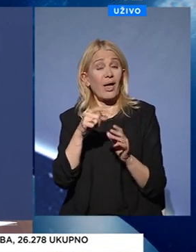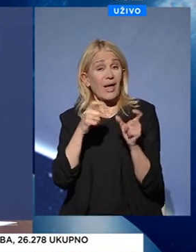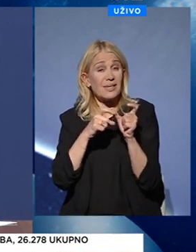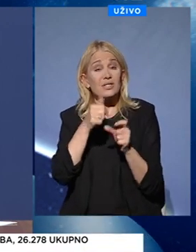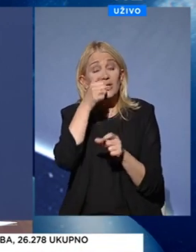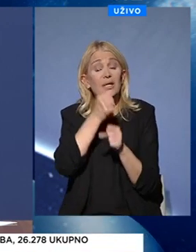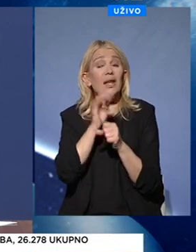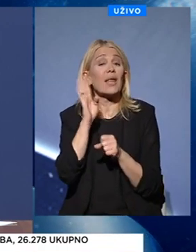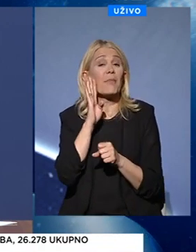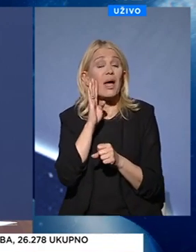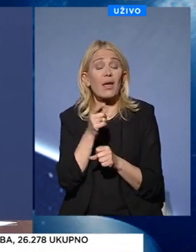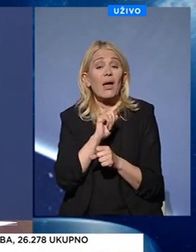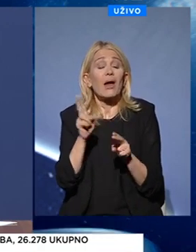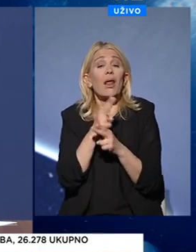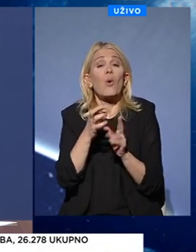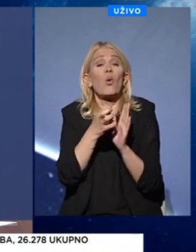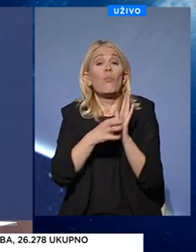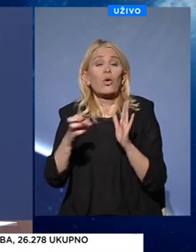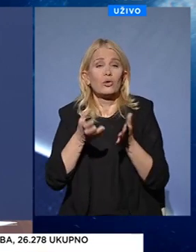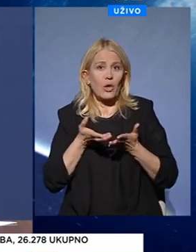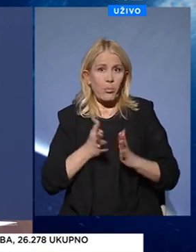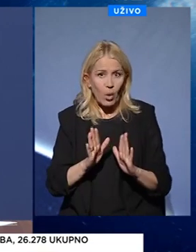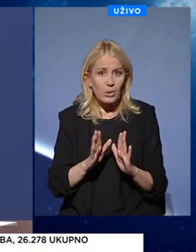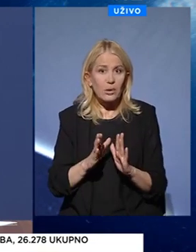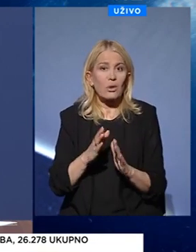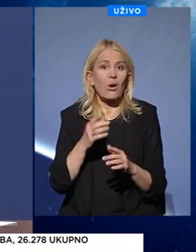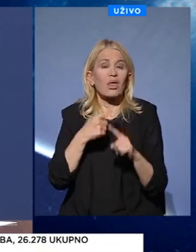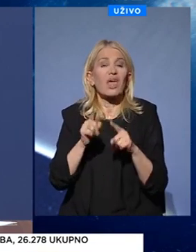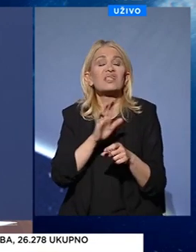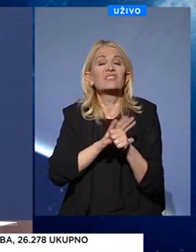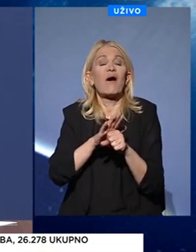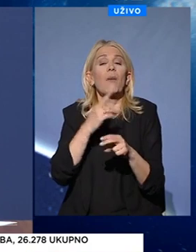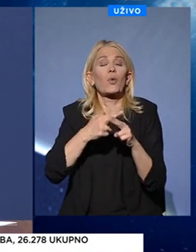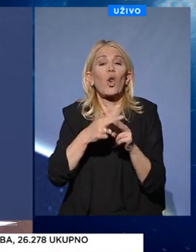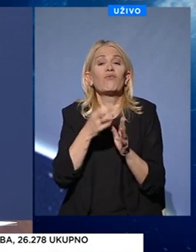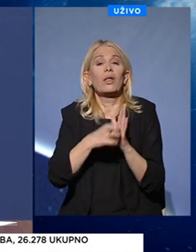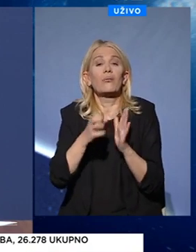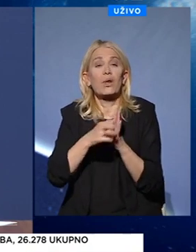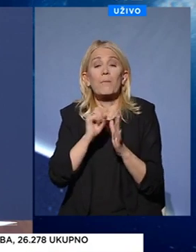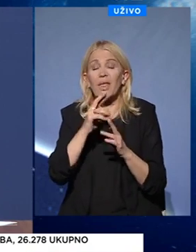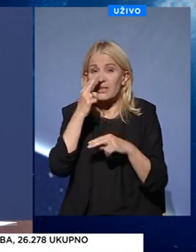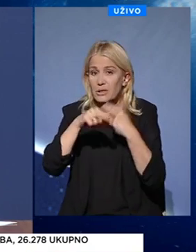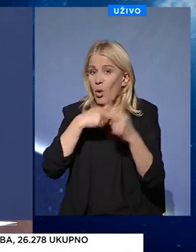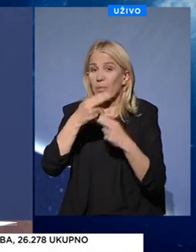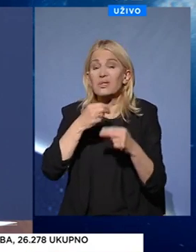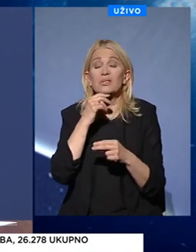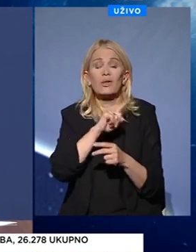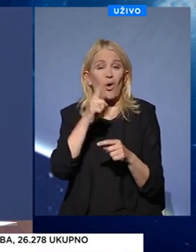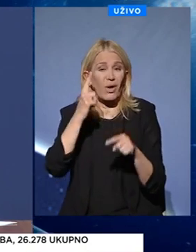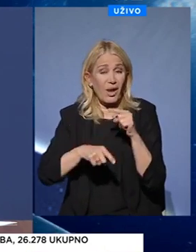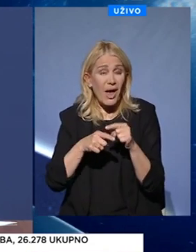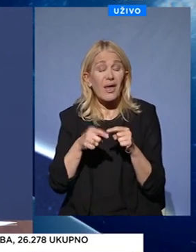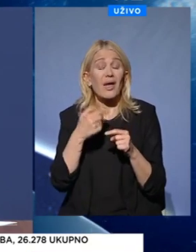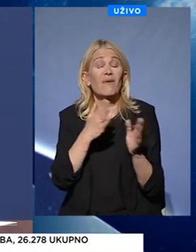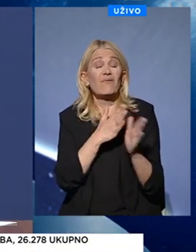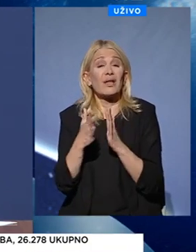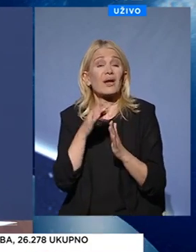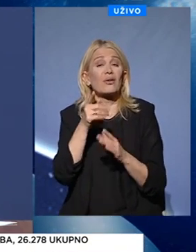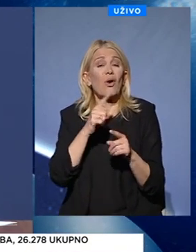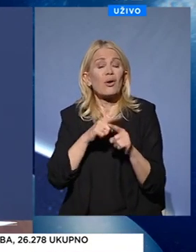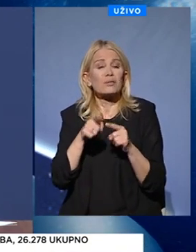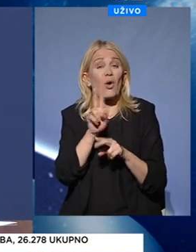rade majke koje ne mogu da produže porodiljsko jer se sva bolovanja produžavaju bez komisije do kraja vanrednog stanja osim bolovanja